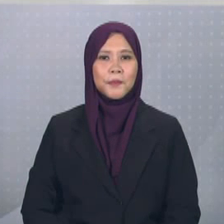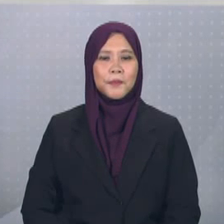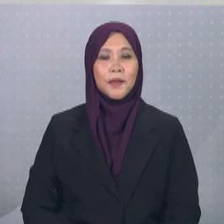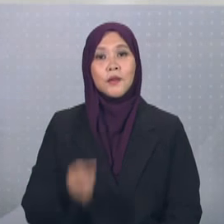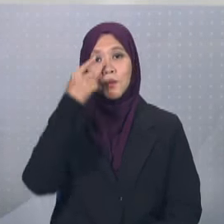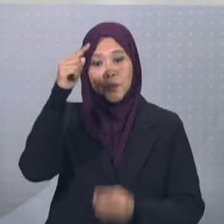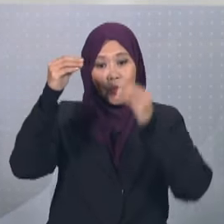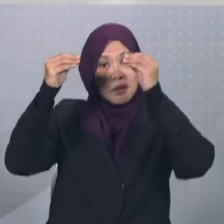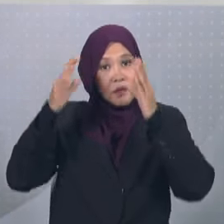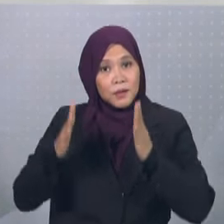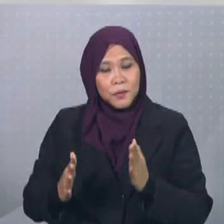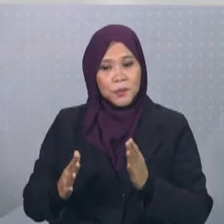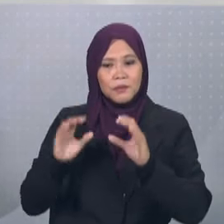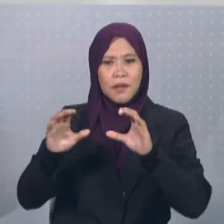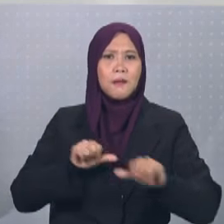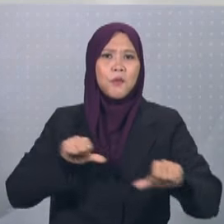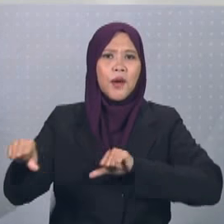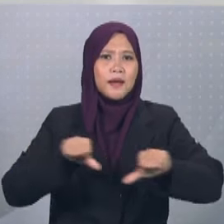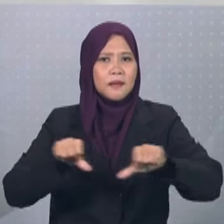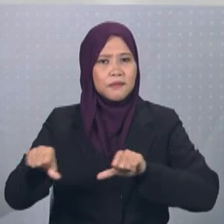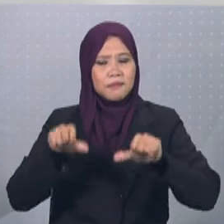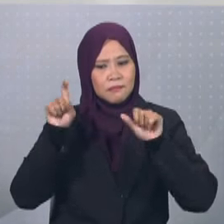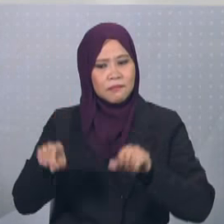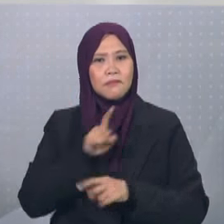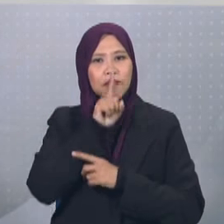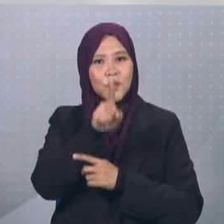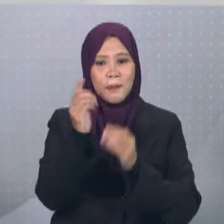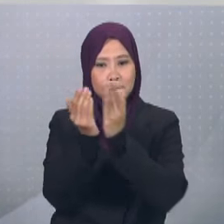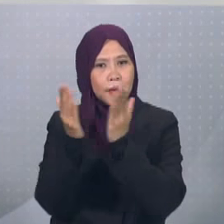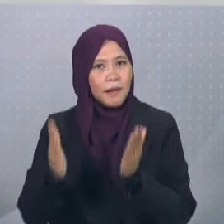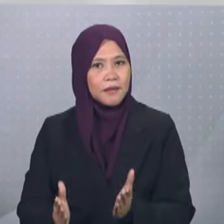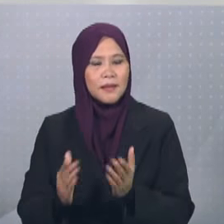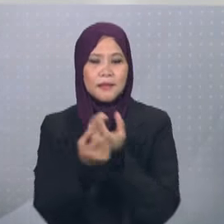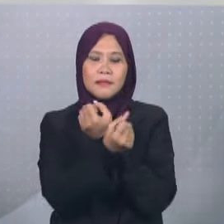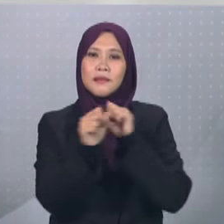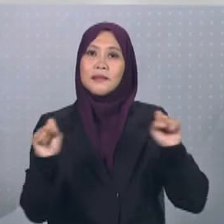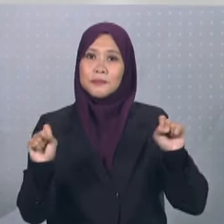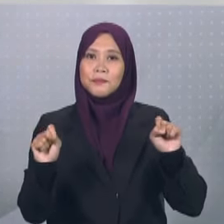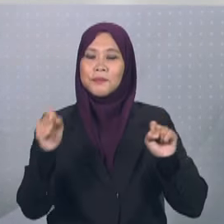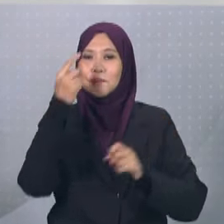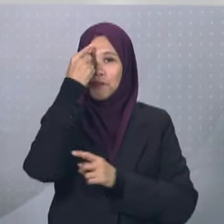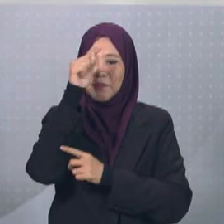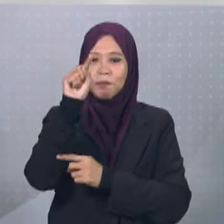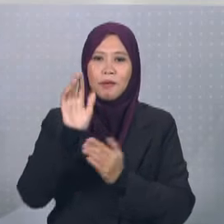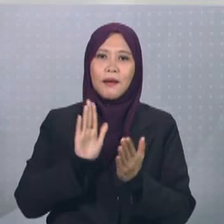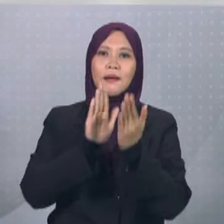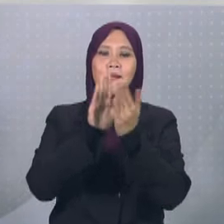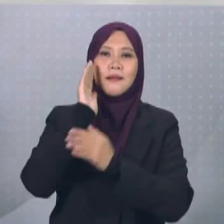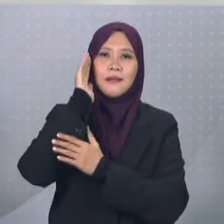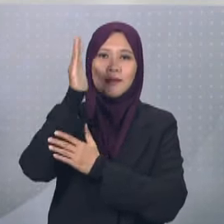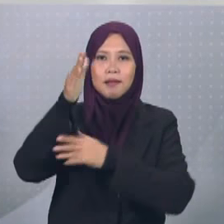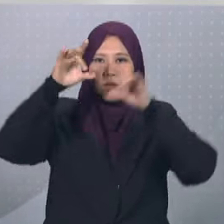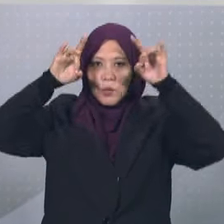Bagi para guru pula, langkah proaktif itu dapat memastikan pelajar sentiasa bersedia khususnya mereka yang bakal